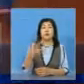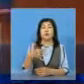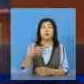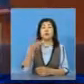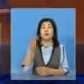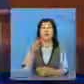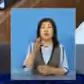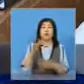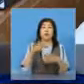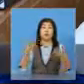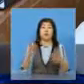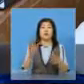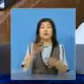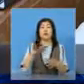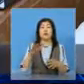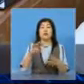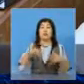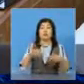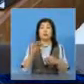Оның мөлшері балалардың санына байланысты